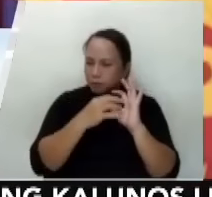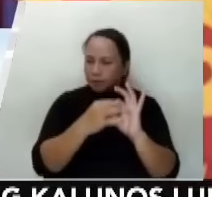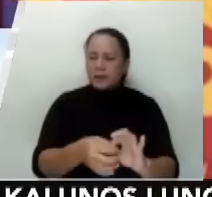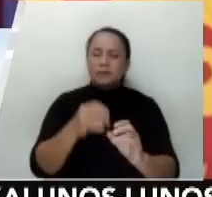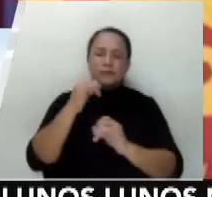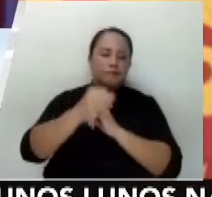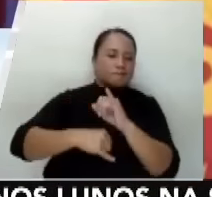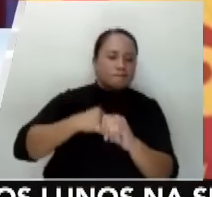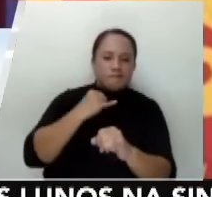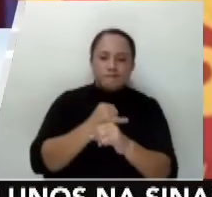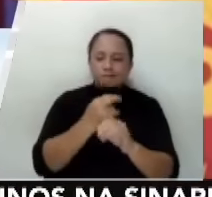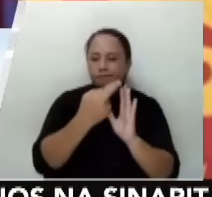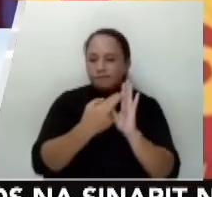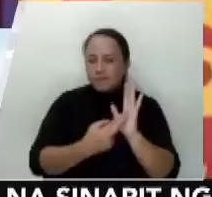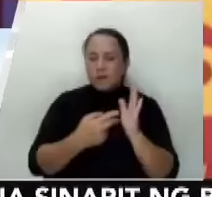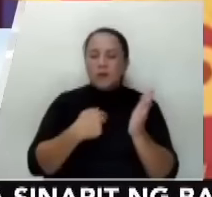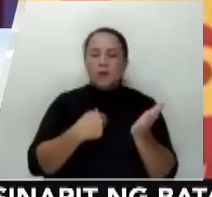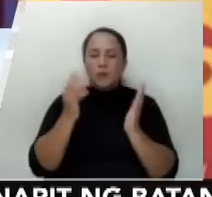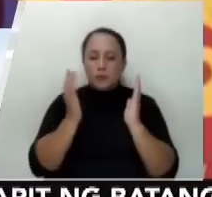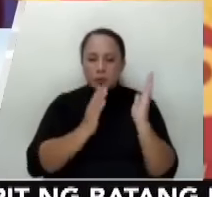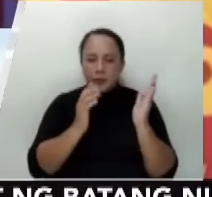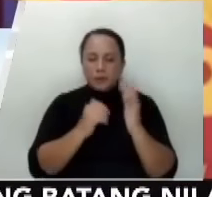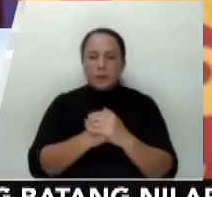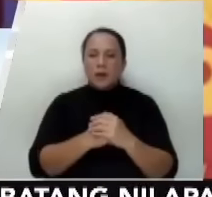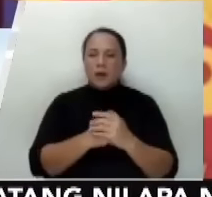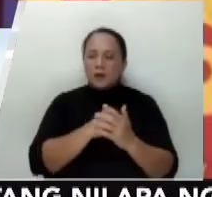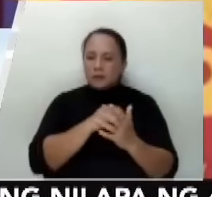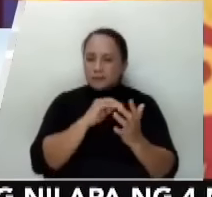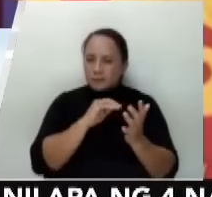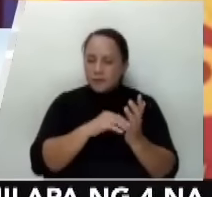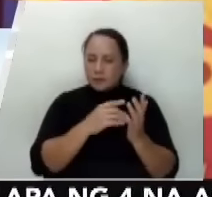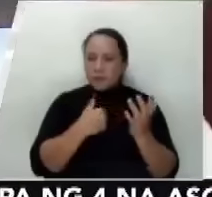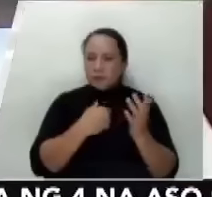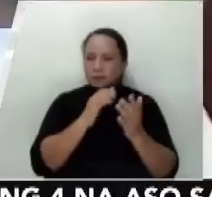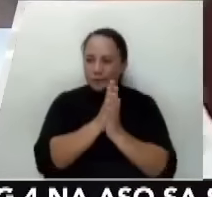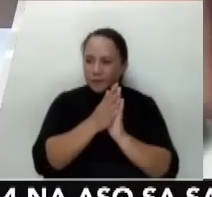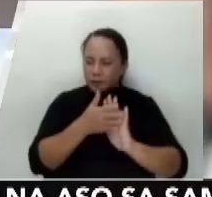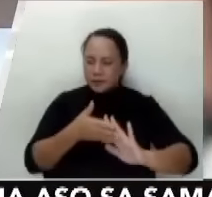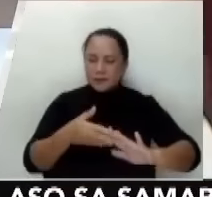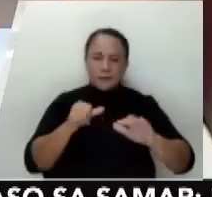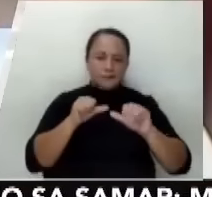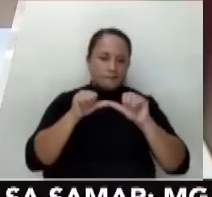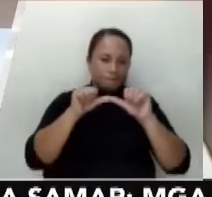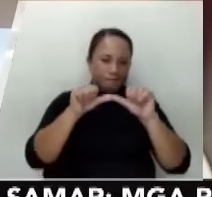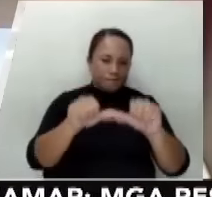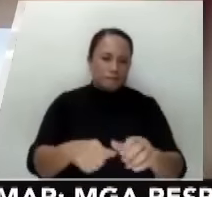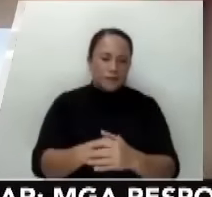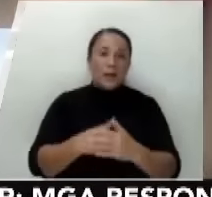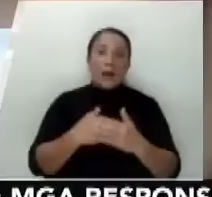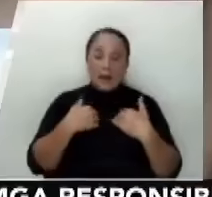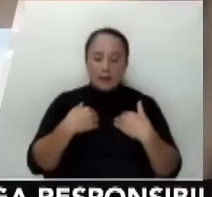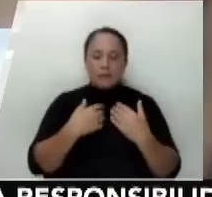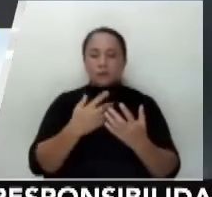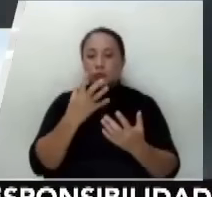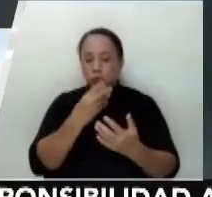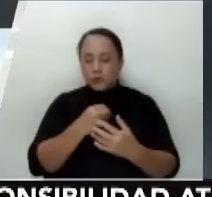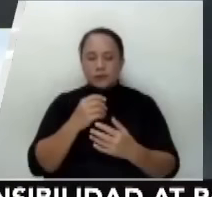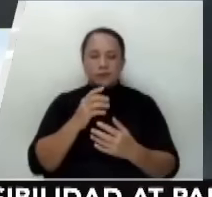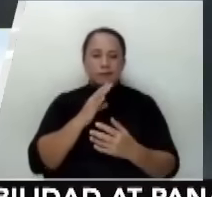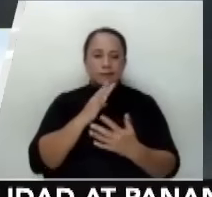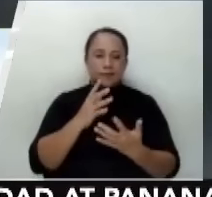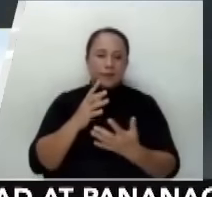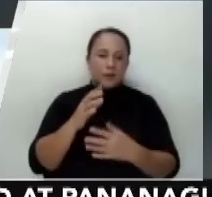order, which serves as a cornerstone of global peace and of stability. Naroon sa send-off ng Pangulo sina House Speaker Martin Romualdez at